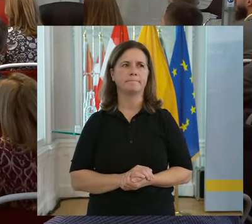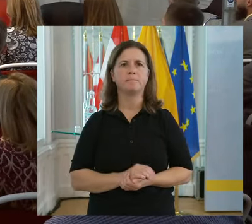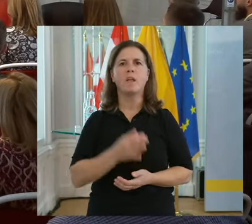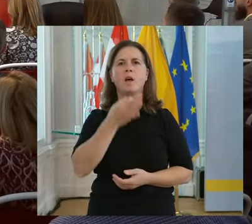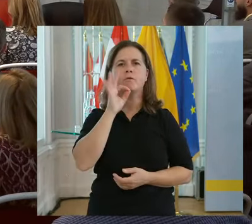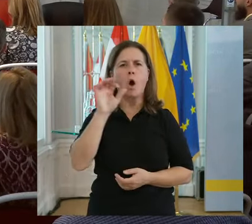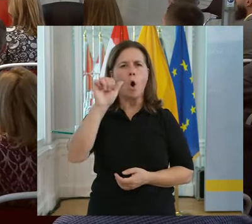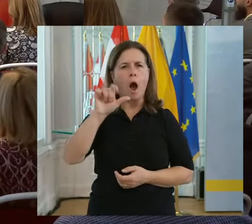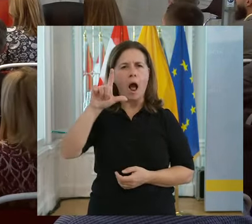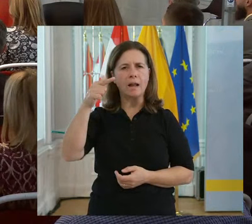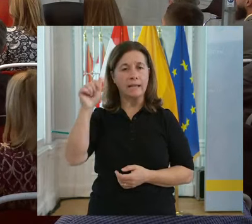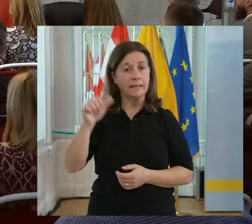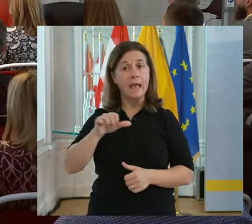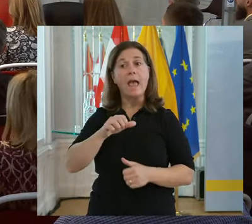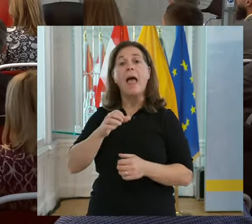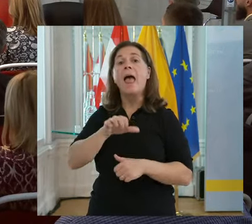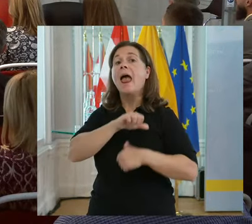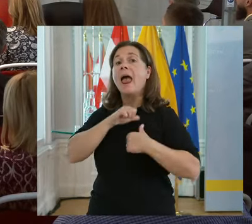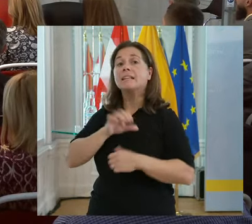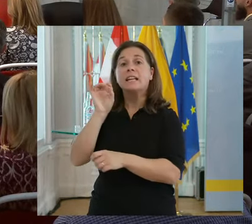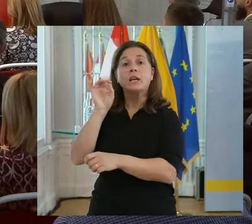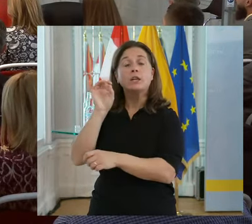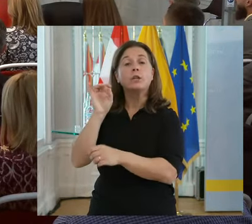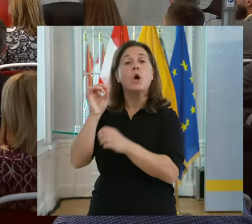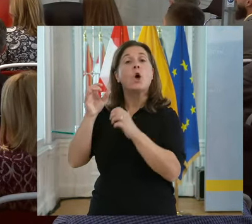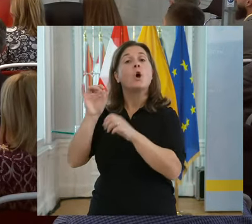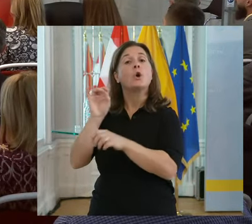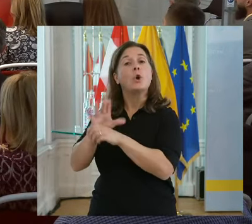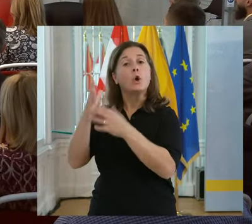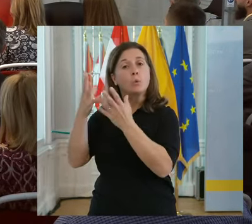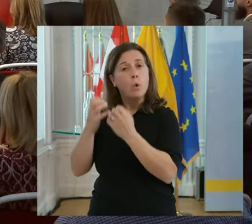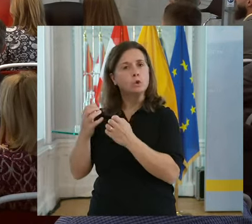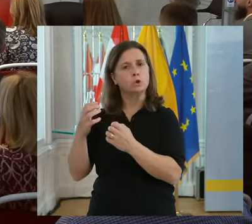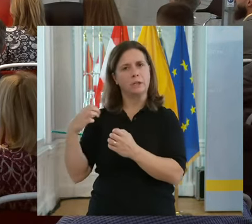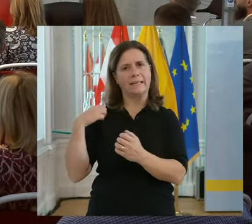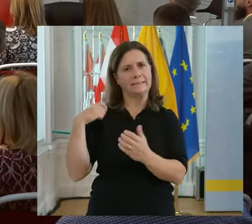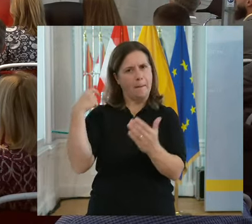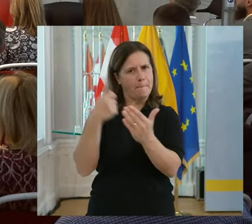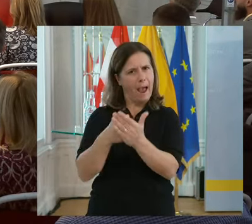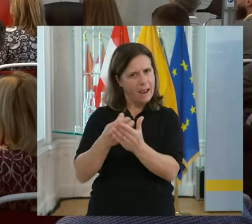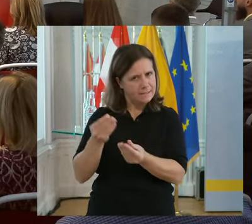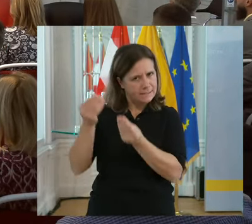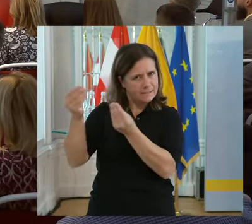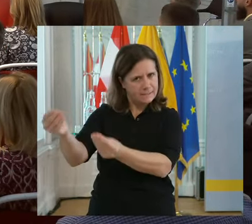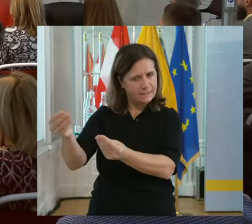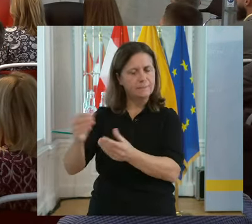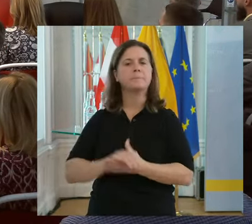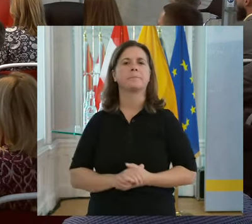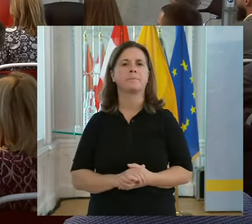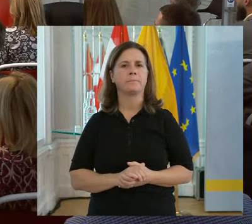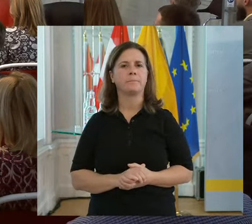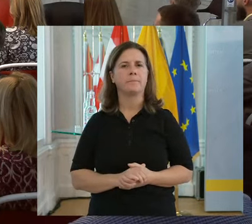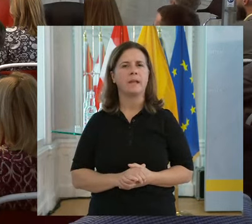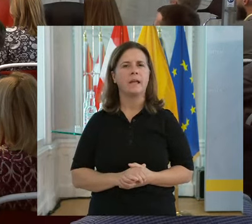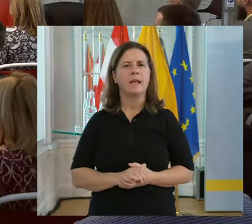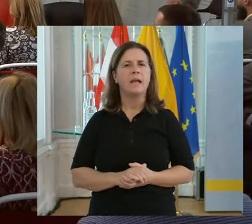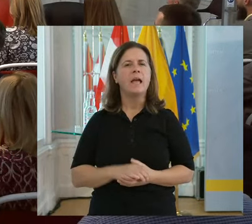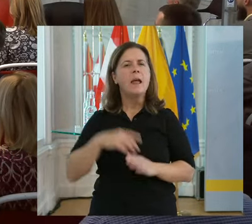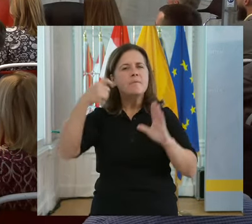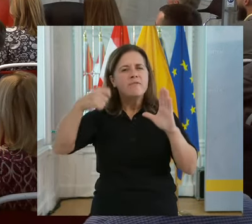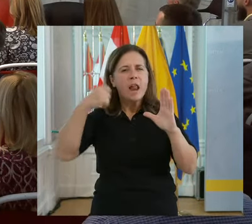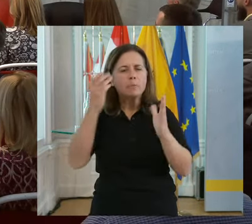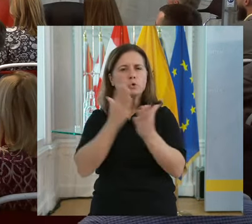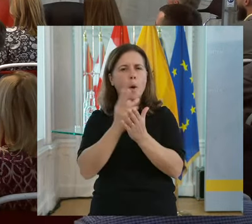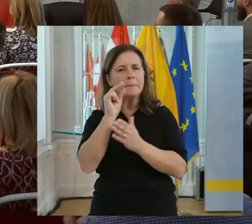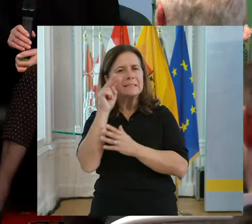Frau Alten, herzlichen Glückwunsch, nachträglich auch nochmal zum Preis, den Sie gestern überreicht bekommen haben. Jetzt haben wir im Film ja schon einen